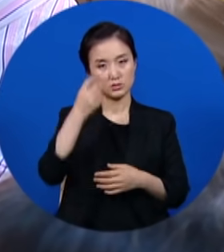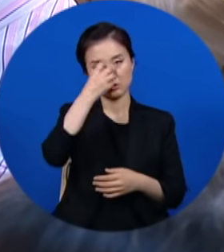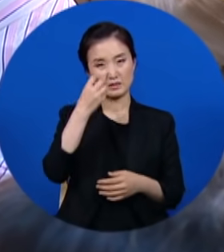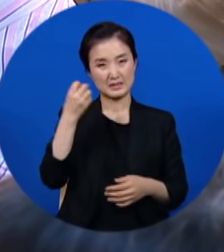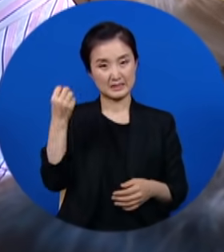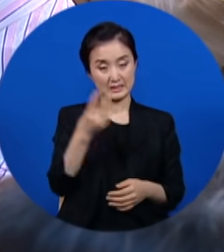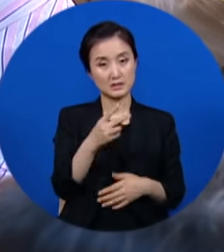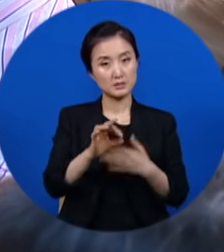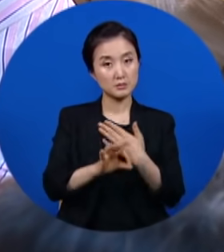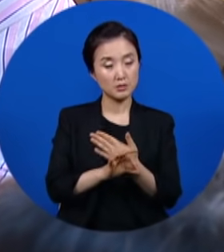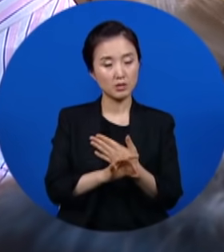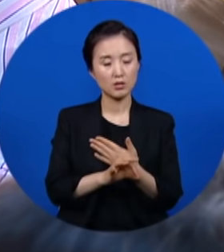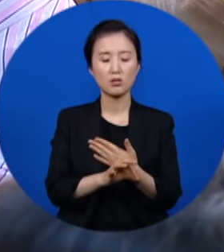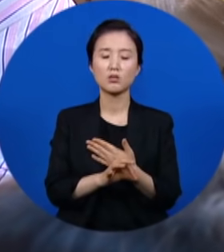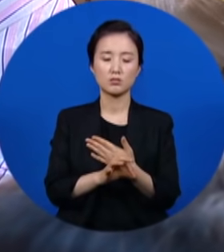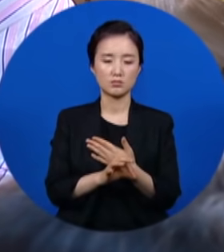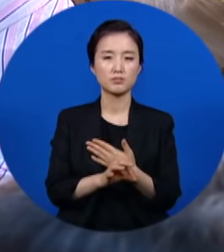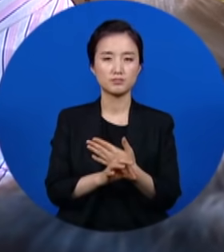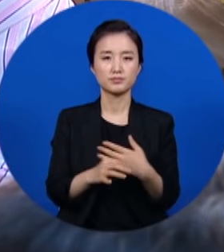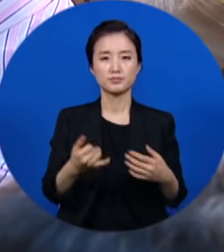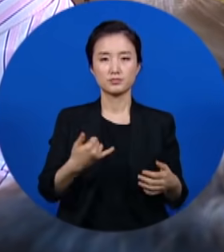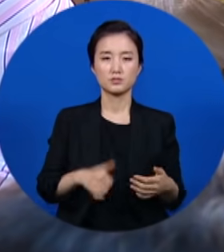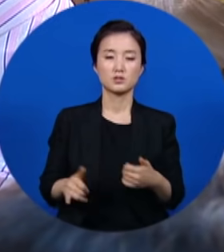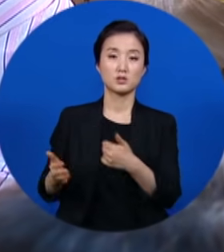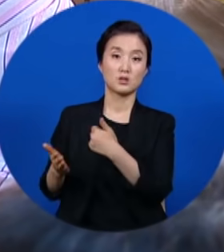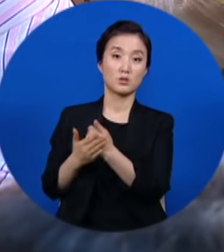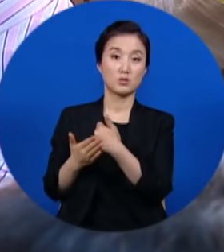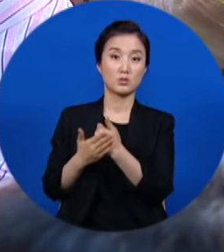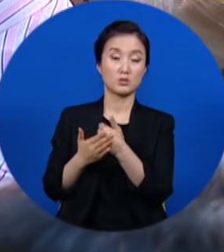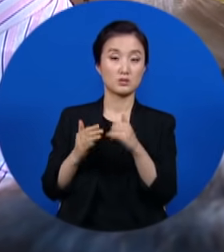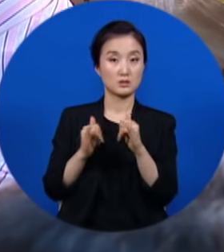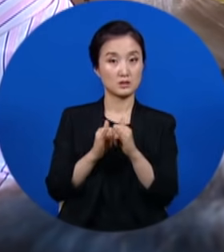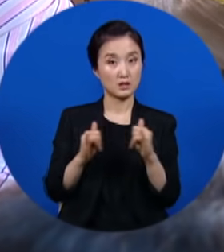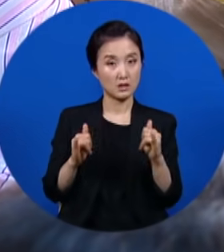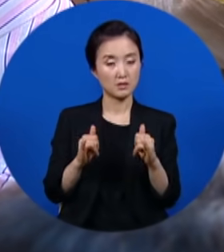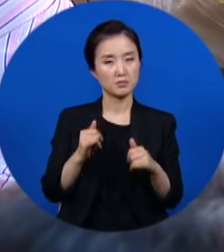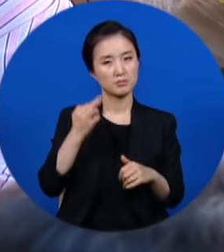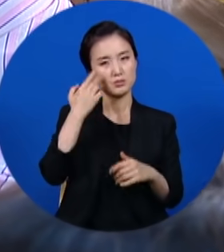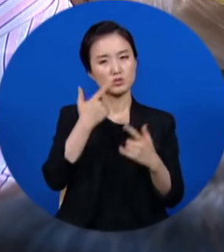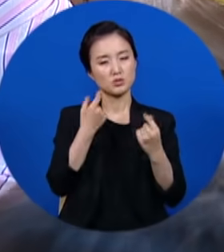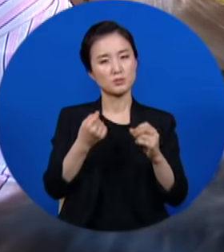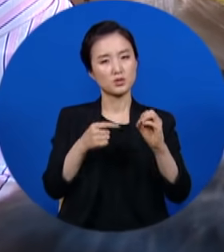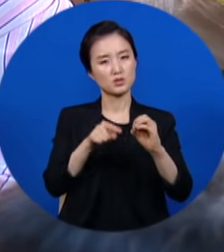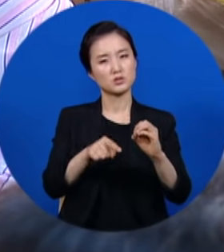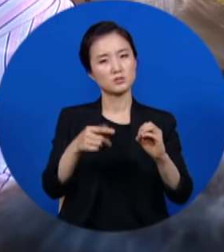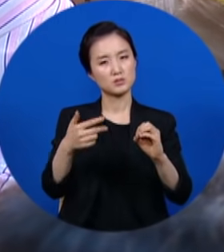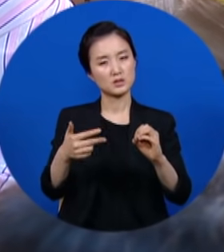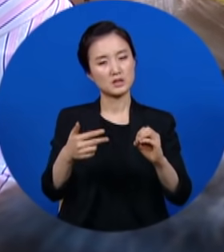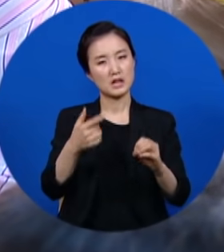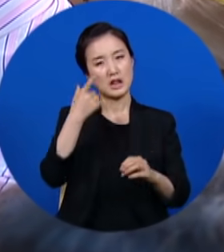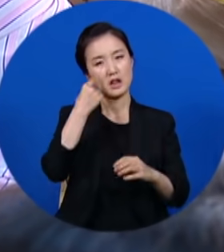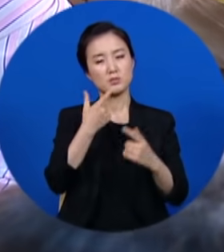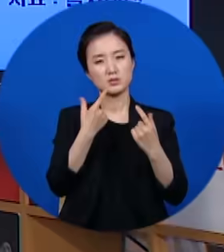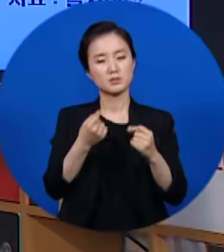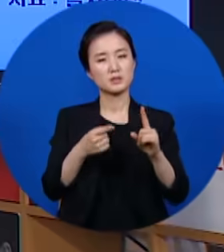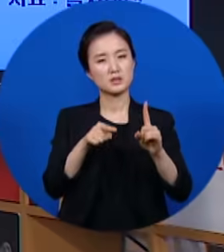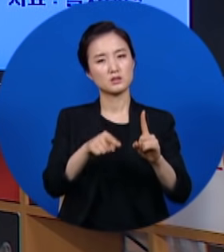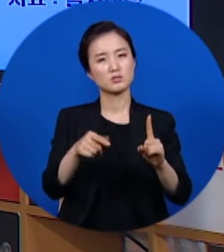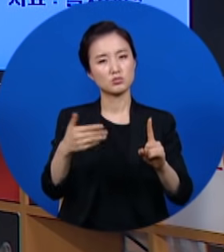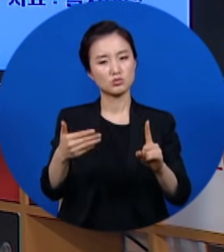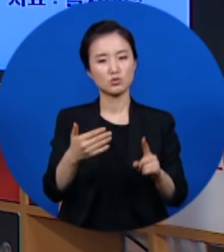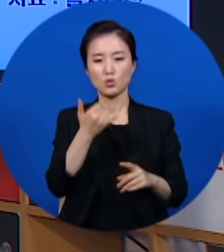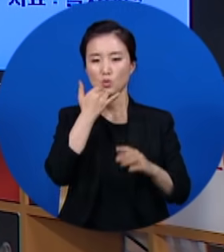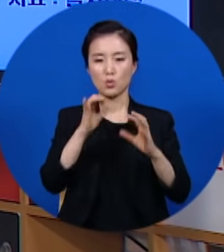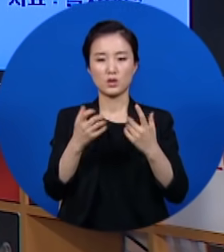우리나라도 자녀 의 도움을 받는다는 비율이 미국처럼 0.7 일본처럼 1.9 독 이처럼